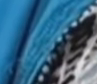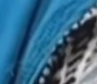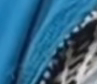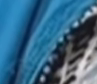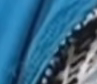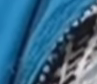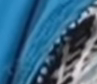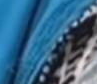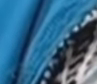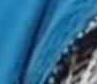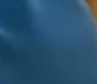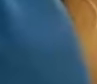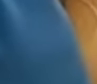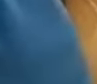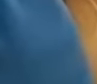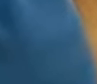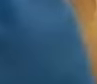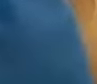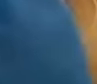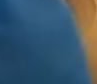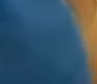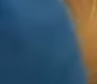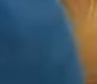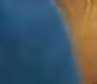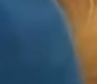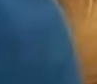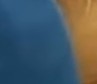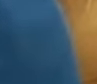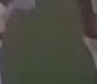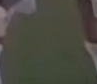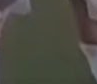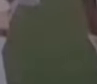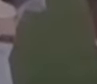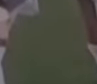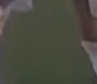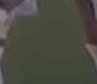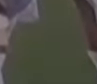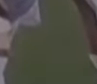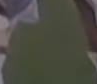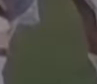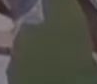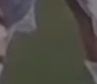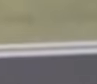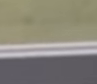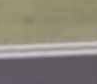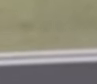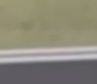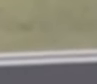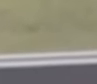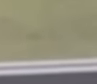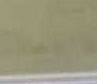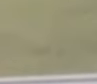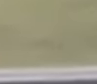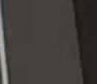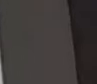Sebelum bertanding, Arhan selalu menyempatkan untuk melakukan video call meminta restu ibunya. Surati berpesan agar seluruh punggawa timnas kompak